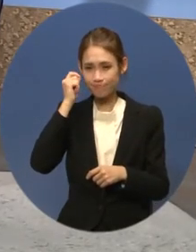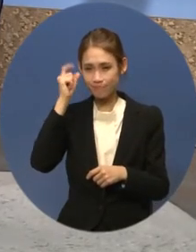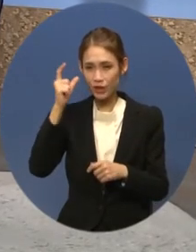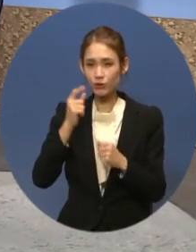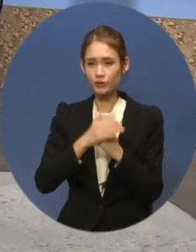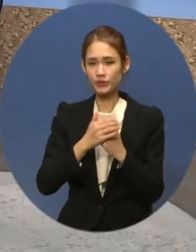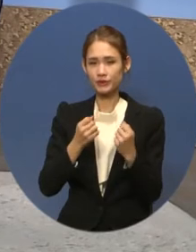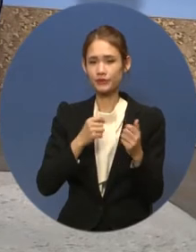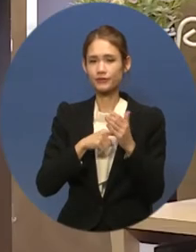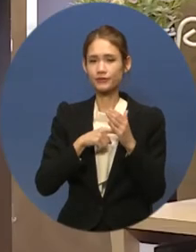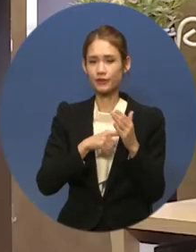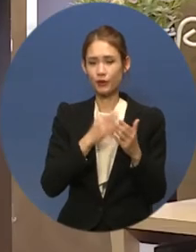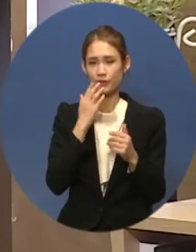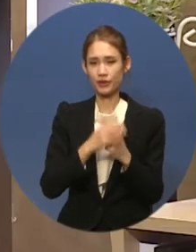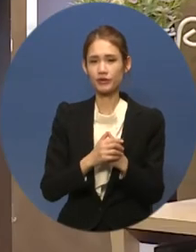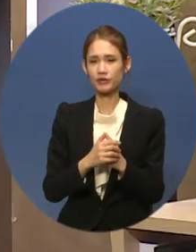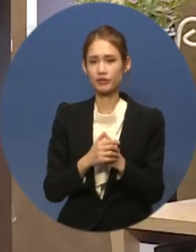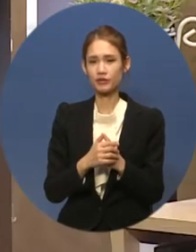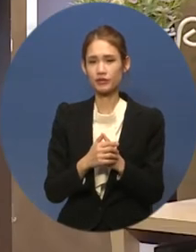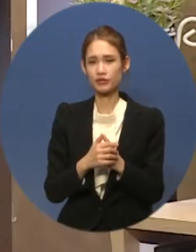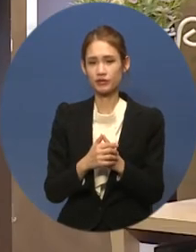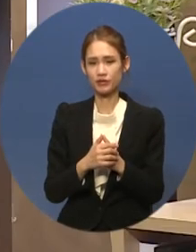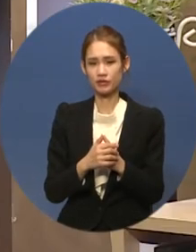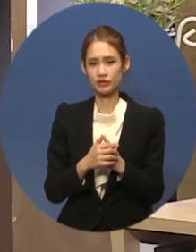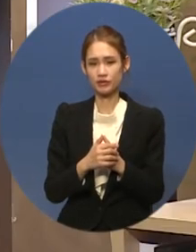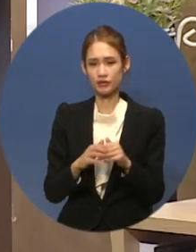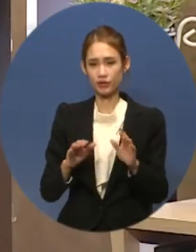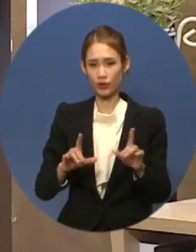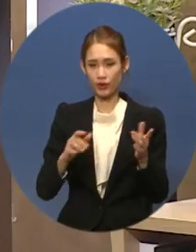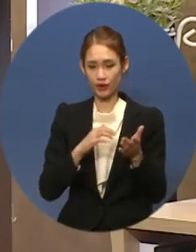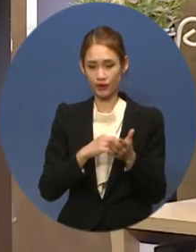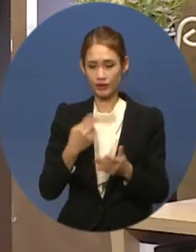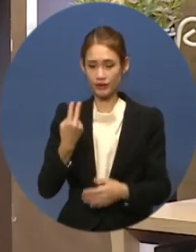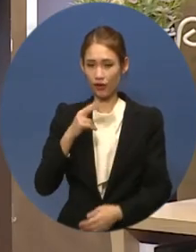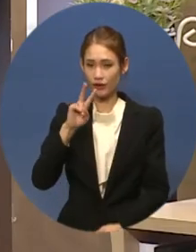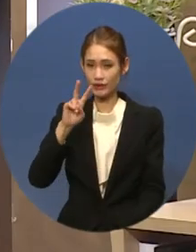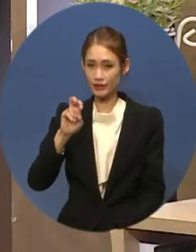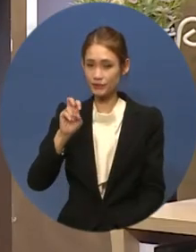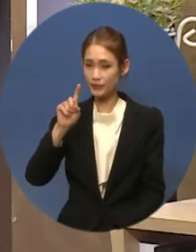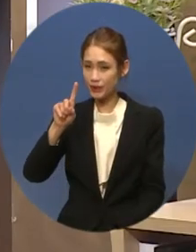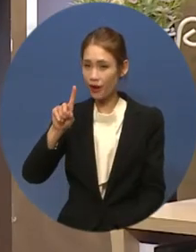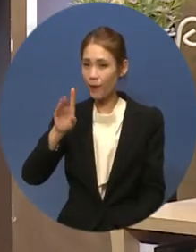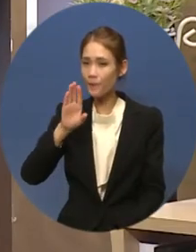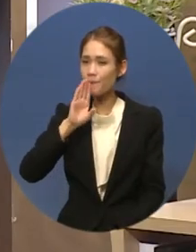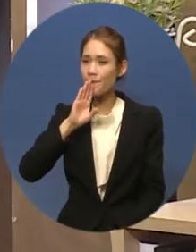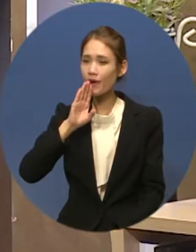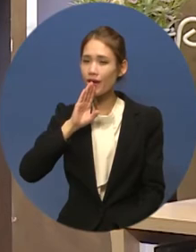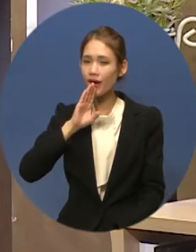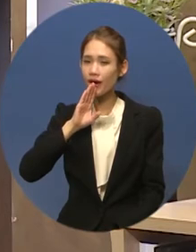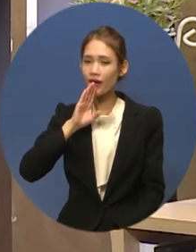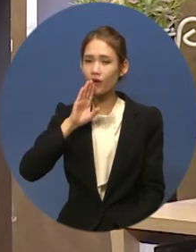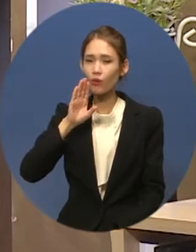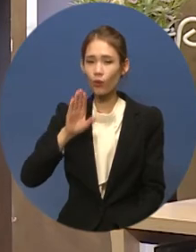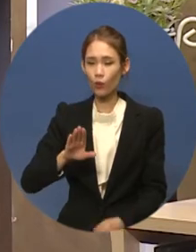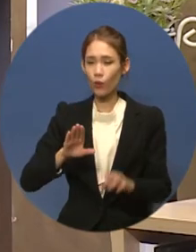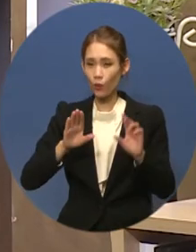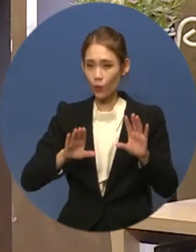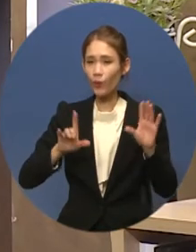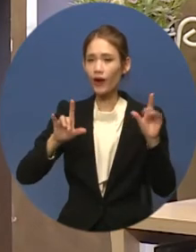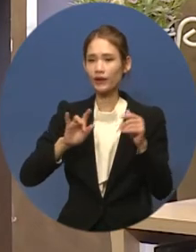것이라고 생각을 합니다 어 그리고 또 이제 우리의 2021년 이 되잖아요 올해는 또 어떤